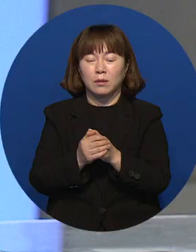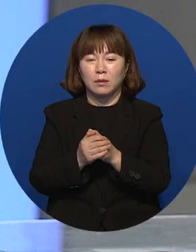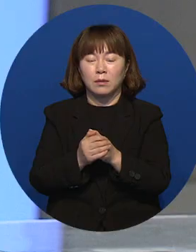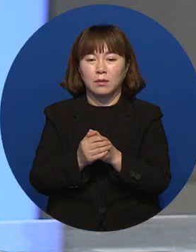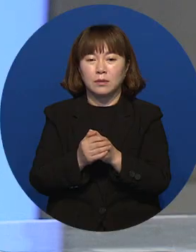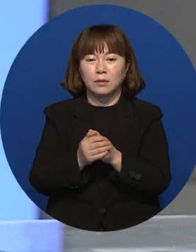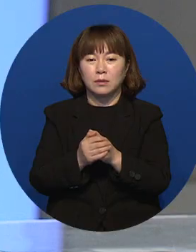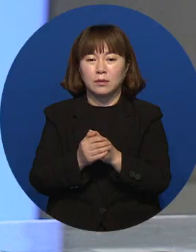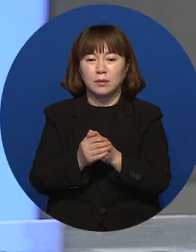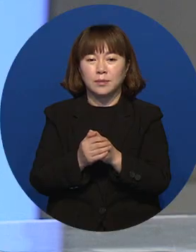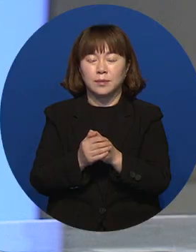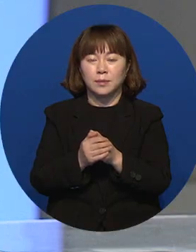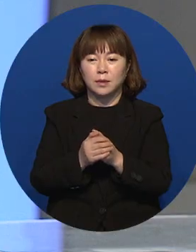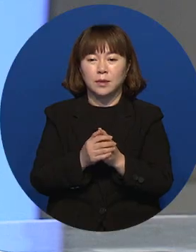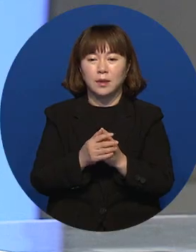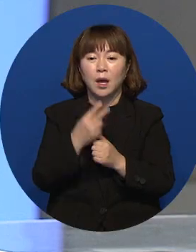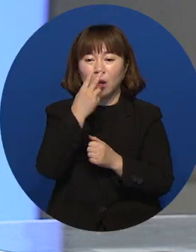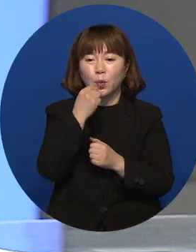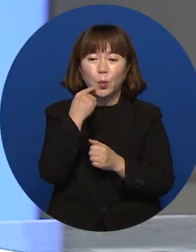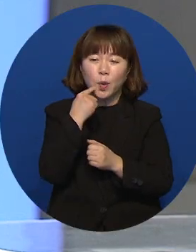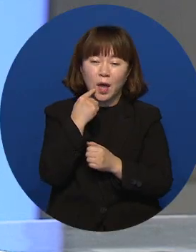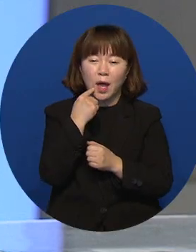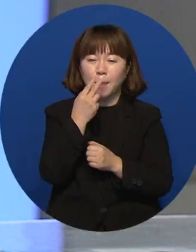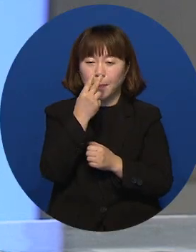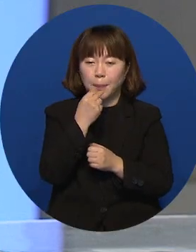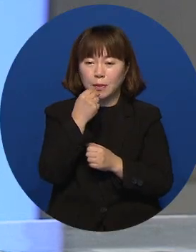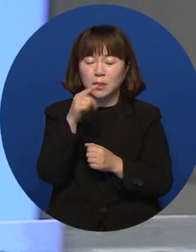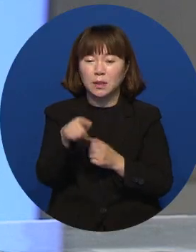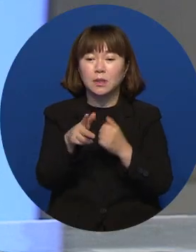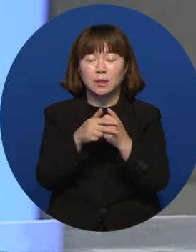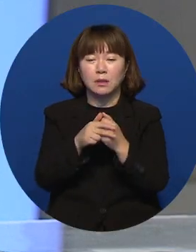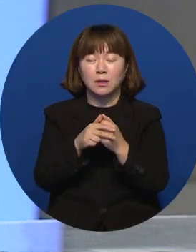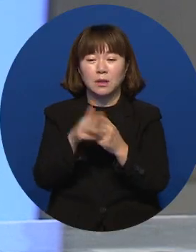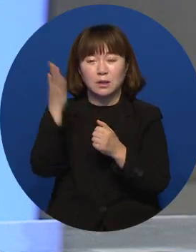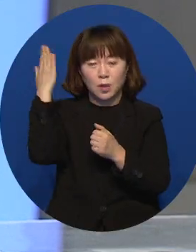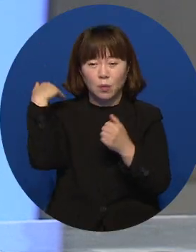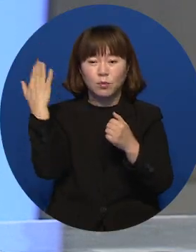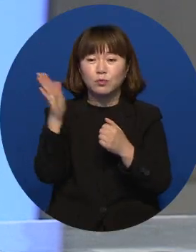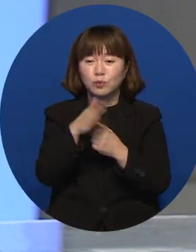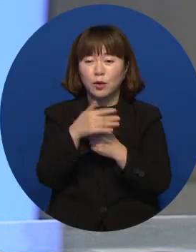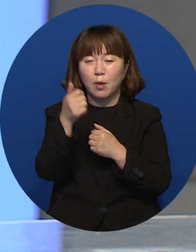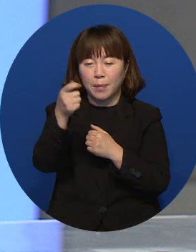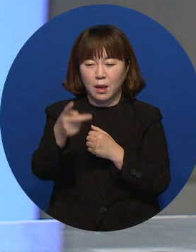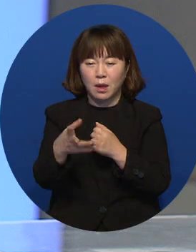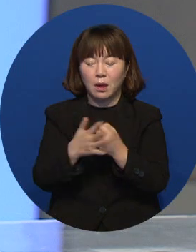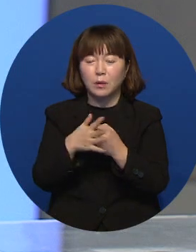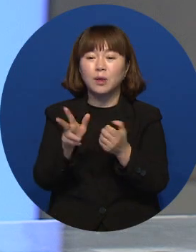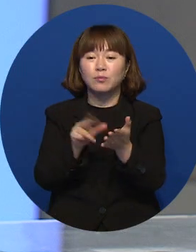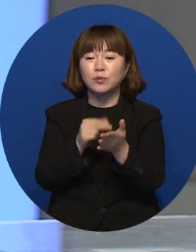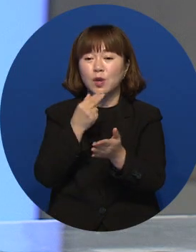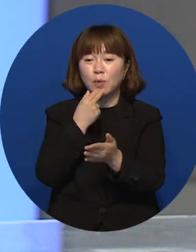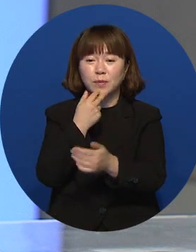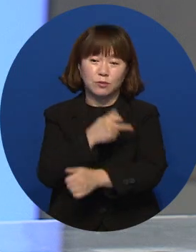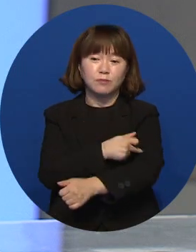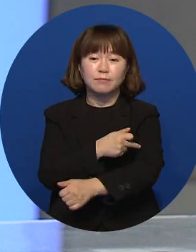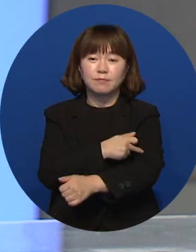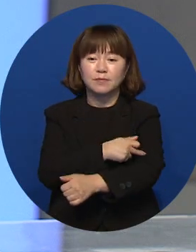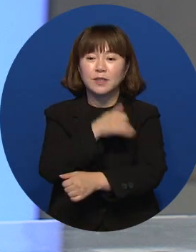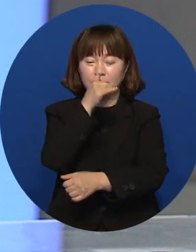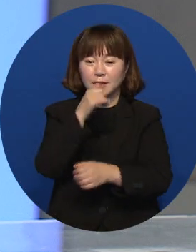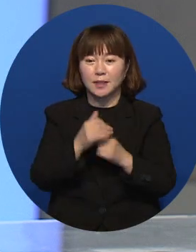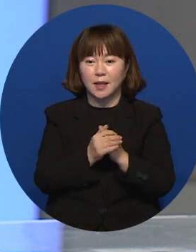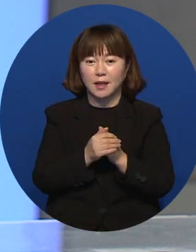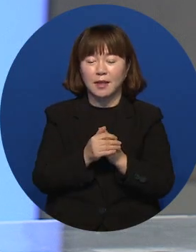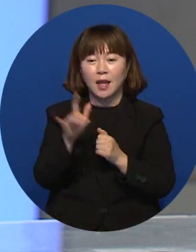적 있나요 지금부 깜 같은거는 잘 맞고 문제없이 잘 맞고 있거든요 그래서 그런 크로나 접종 그 예방접종에 대한